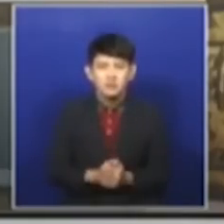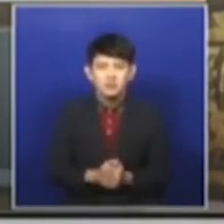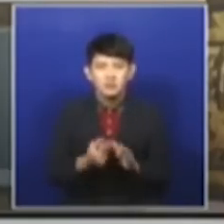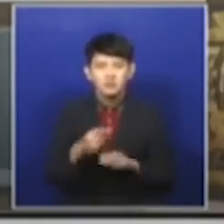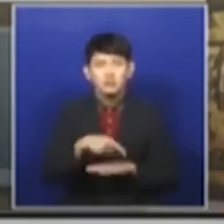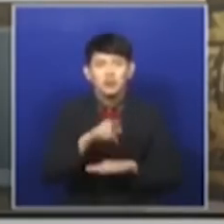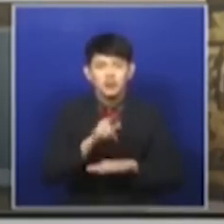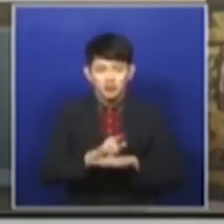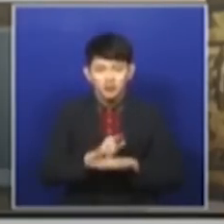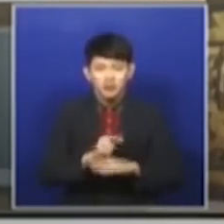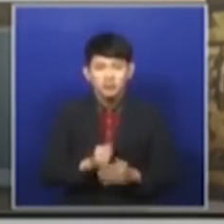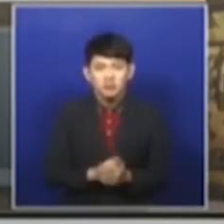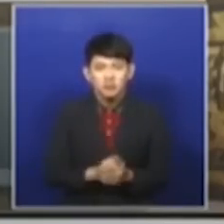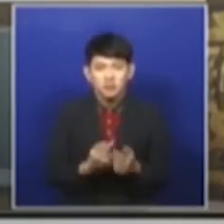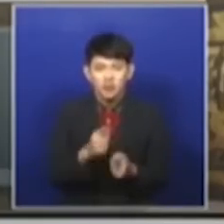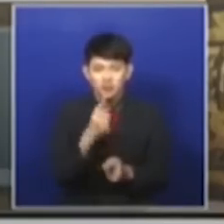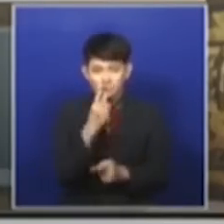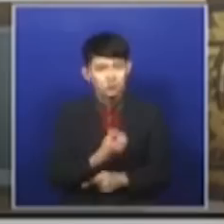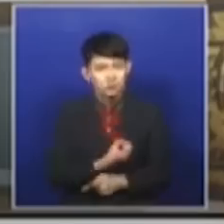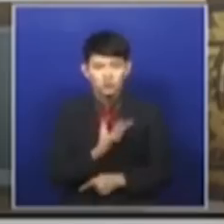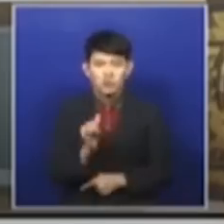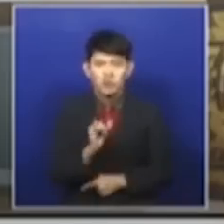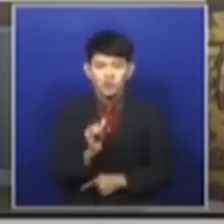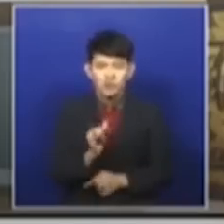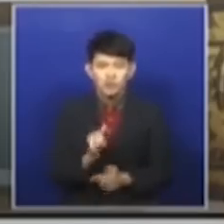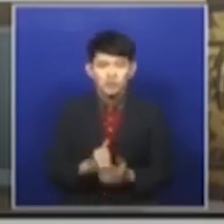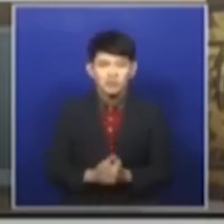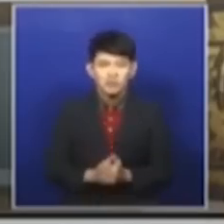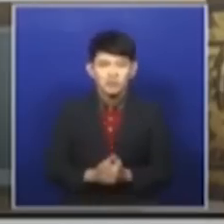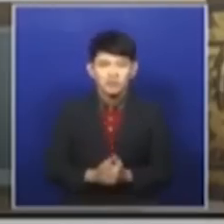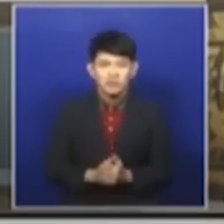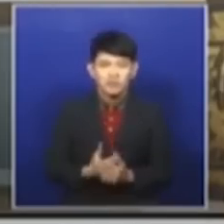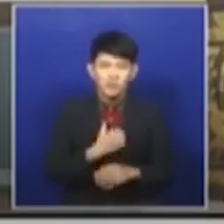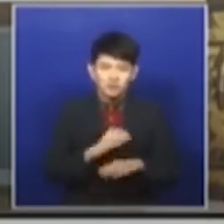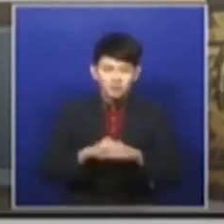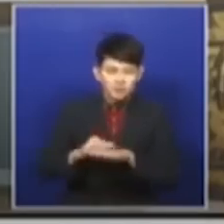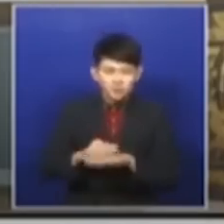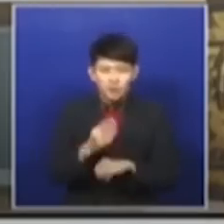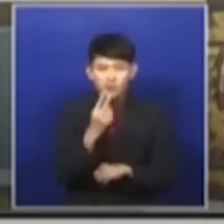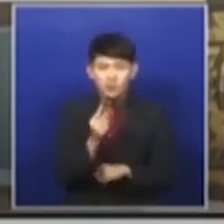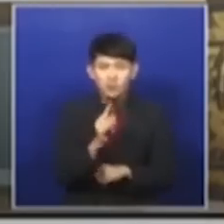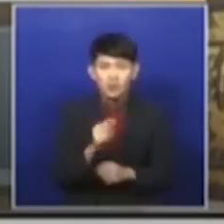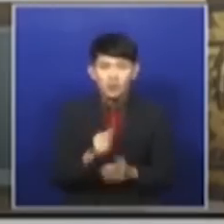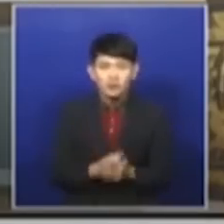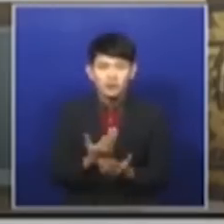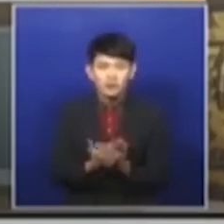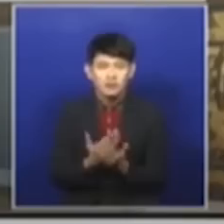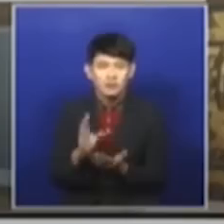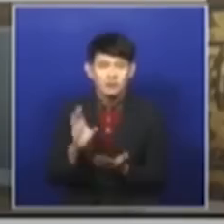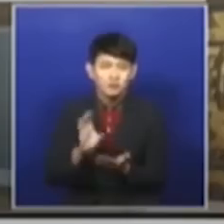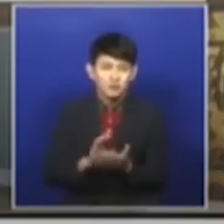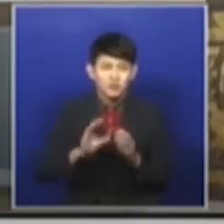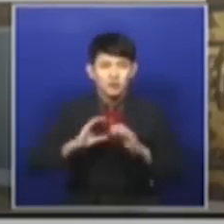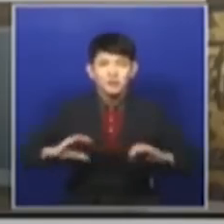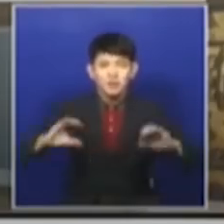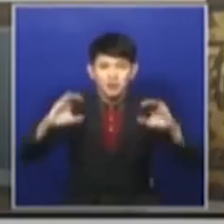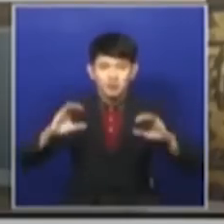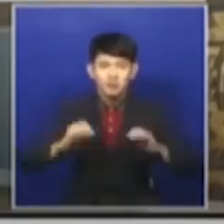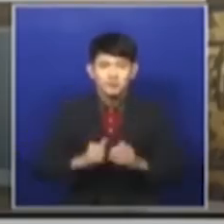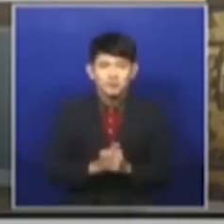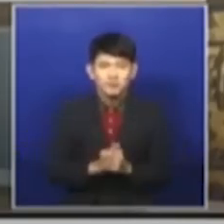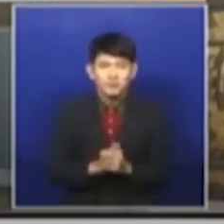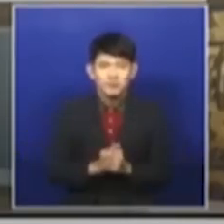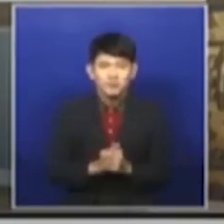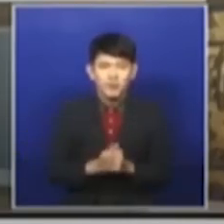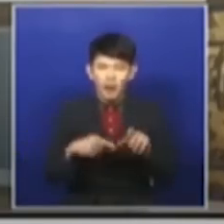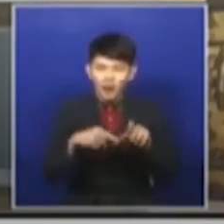านครับแต่นี่ยังไม่น่าตกใจพอครับผมอยากจะชวนให้ท่านประธานดูที่วงเงินช่วยเหลือจากรัฐบาลหารด้วย